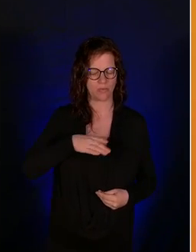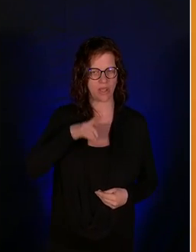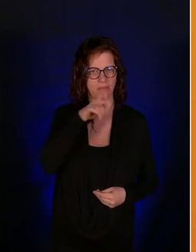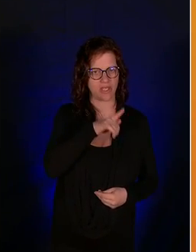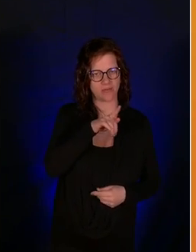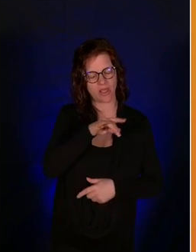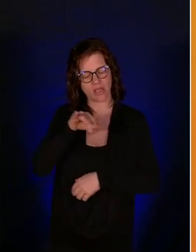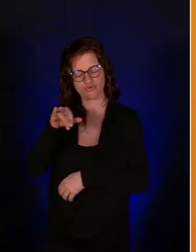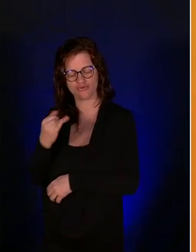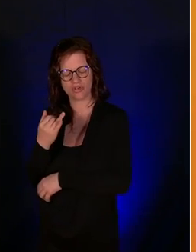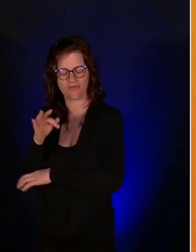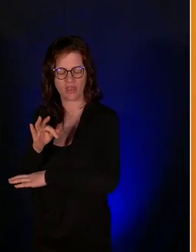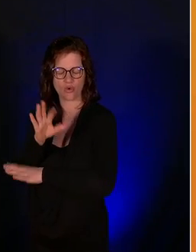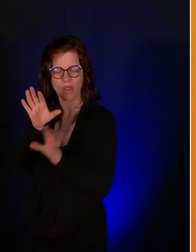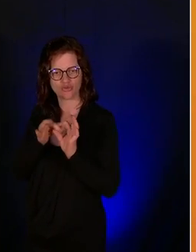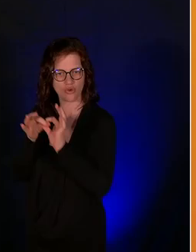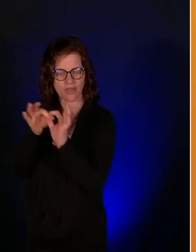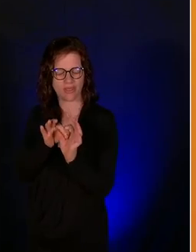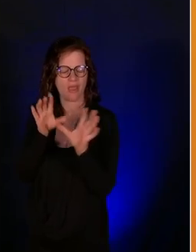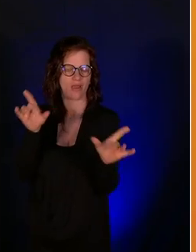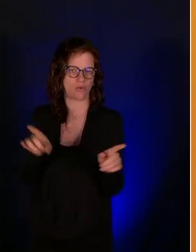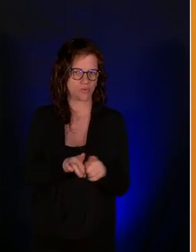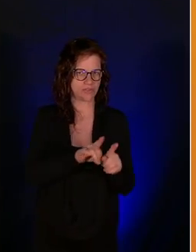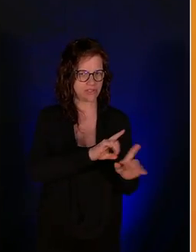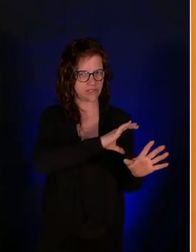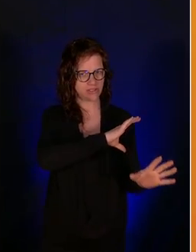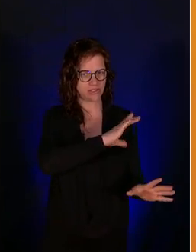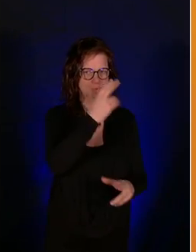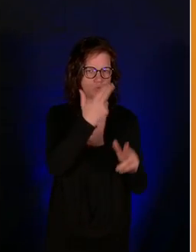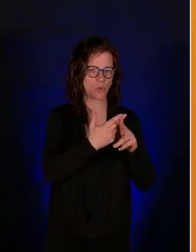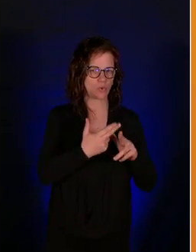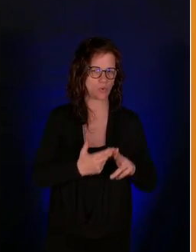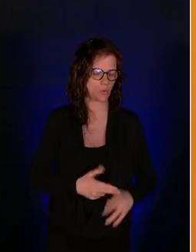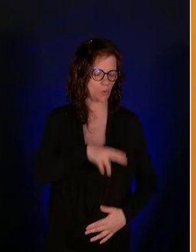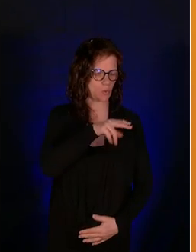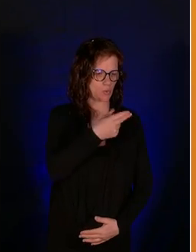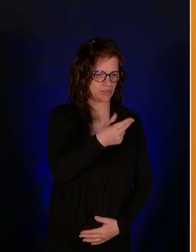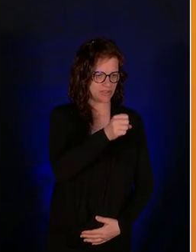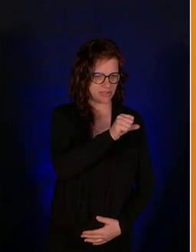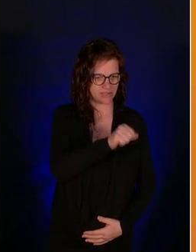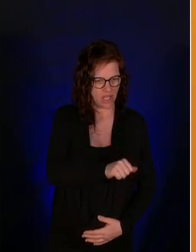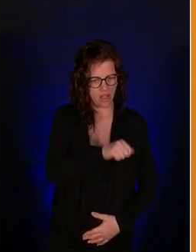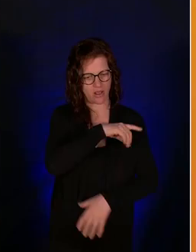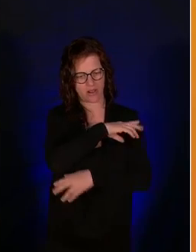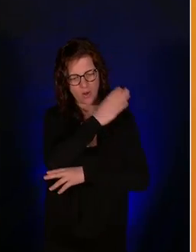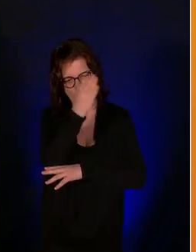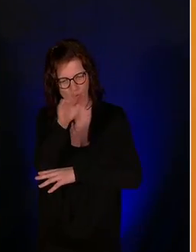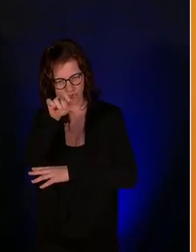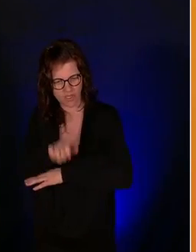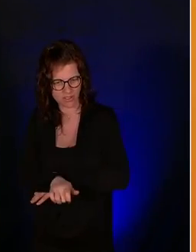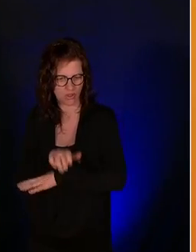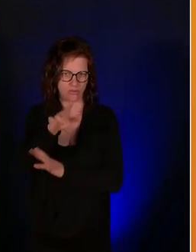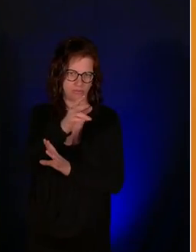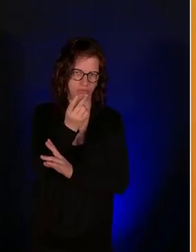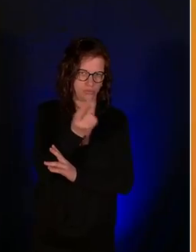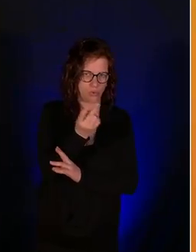Julie Ferrua de Solidaire. Bienvenue à Gilles Mondon de l'UNSA. Bienvenue à Pierrick Aillard et à Philippe